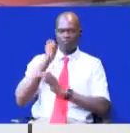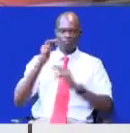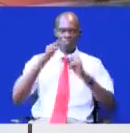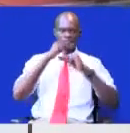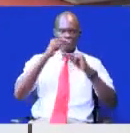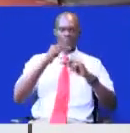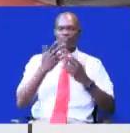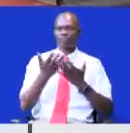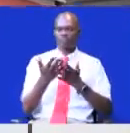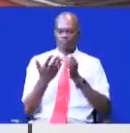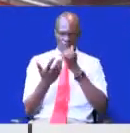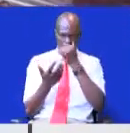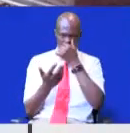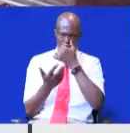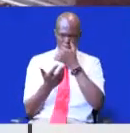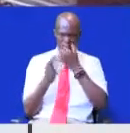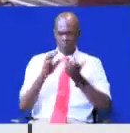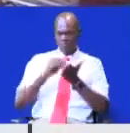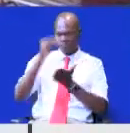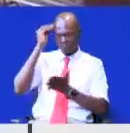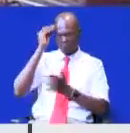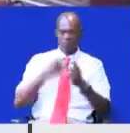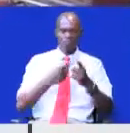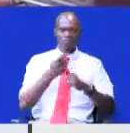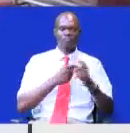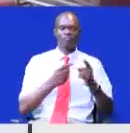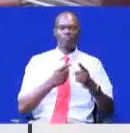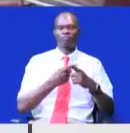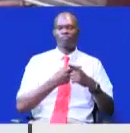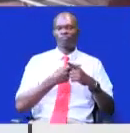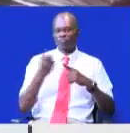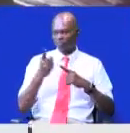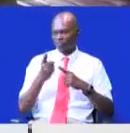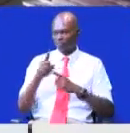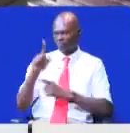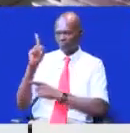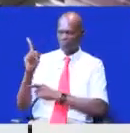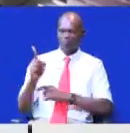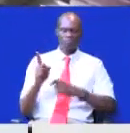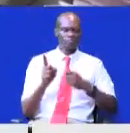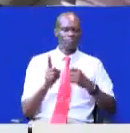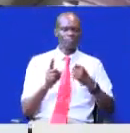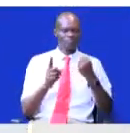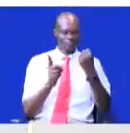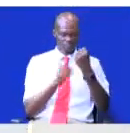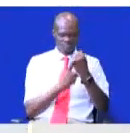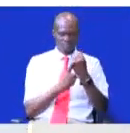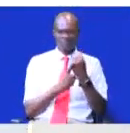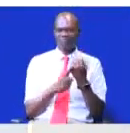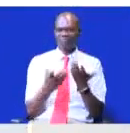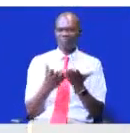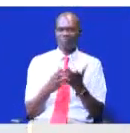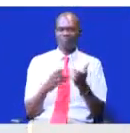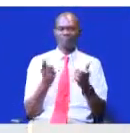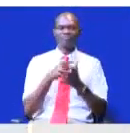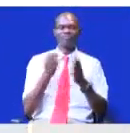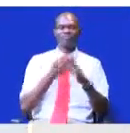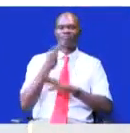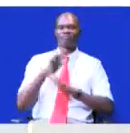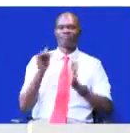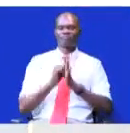School asomo chakre form 1 nyaka form 6. Koro bang mano tadhi atiegra kaka